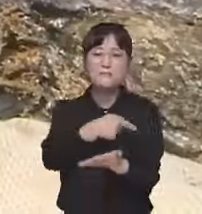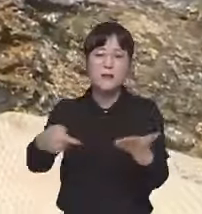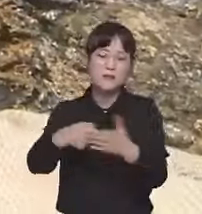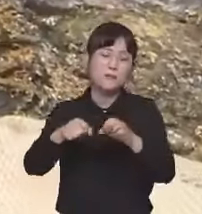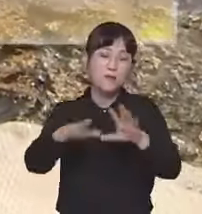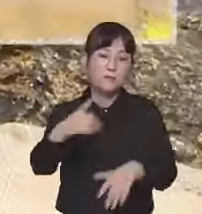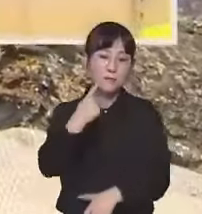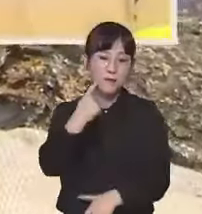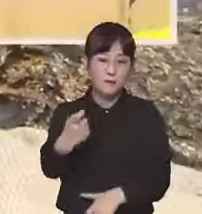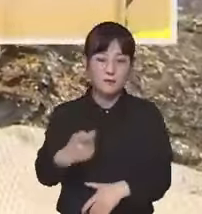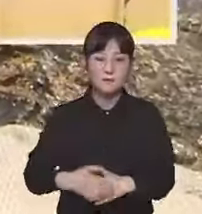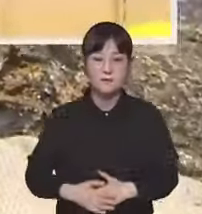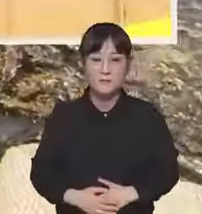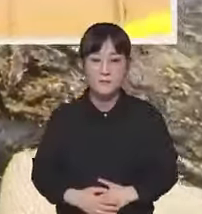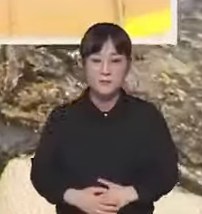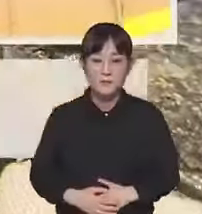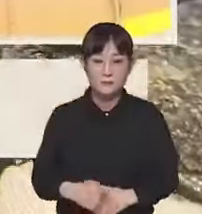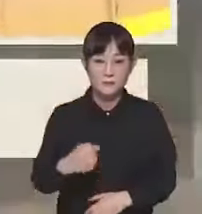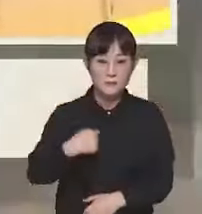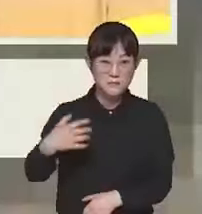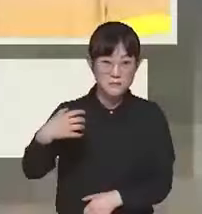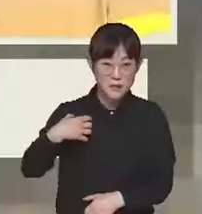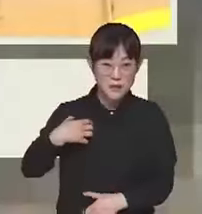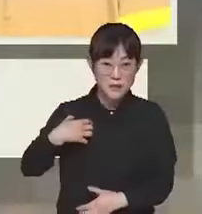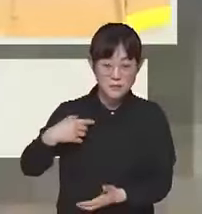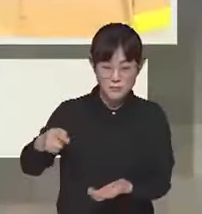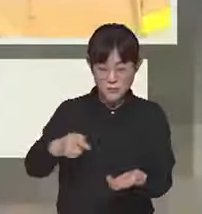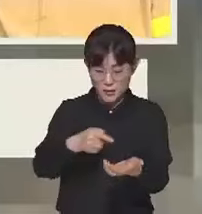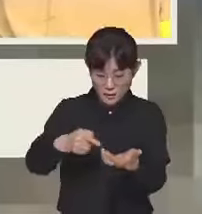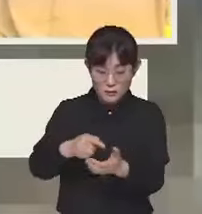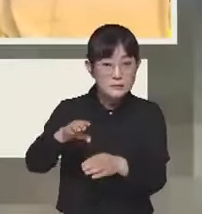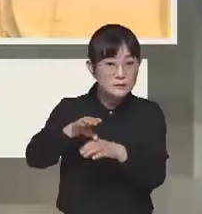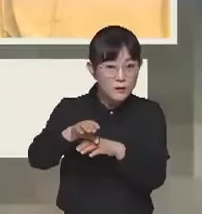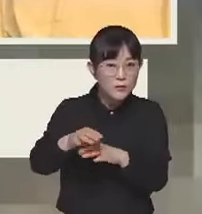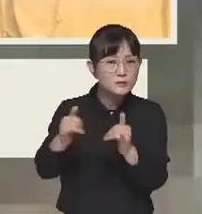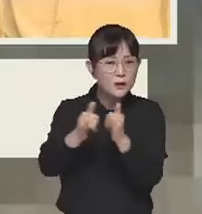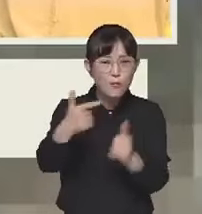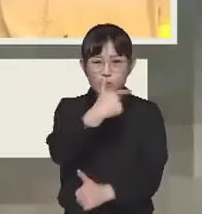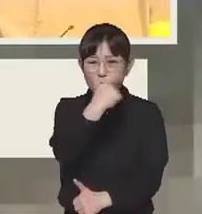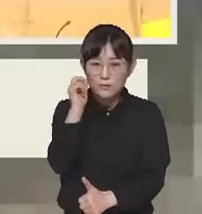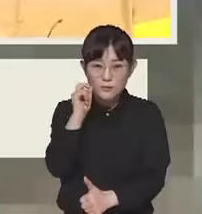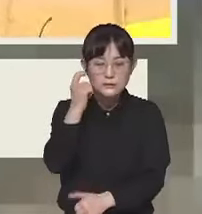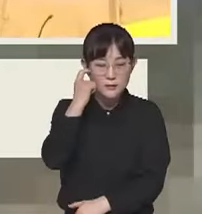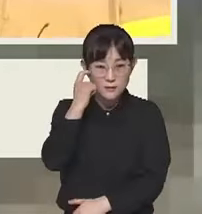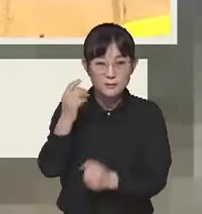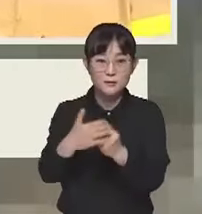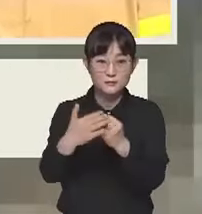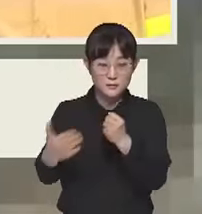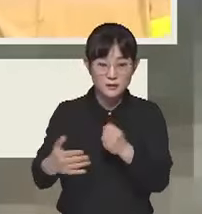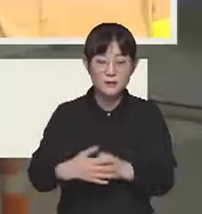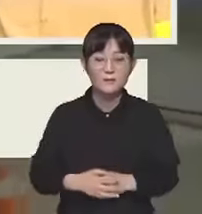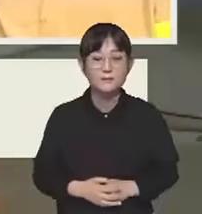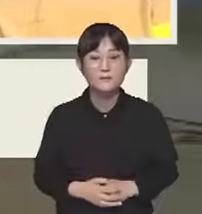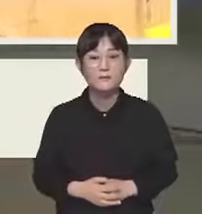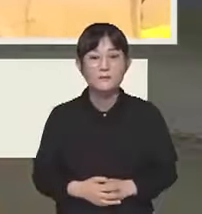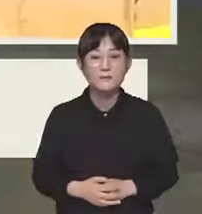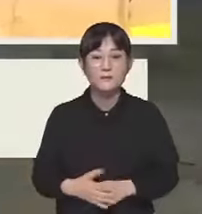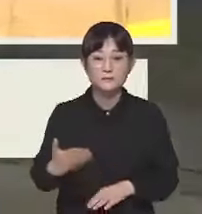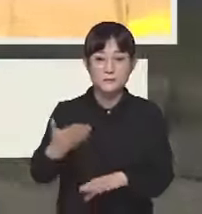뻔했습니다 저희 가날 펌프차와 인력으로는 좀 힘이 들 것 같아서 대응 단계를